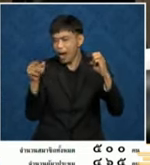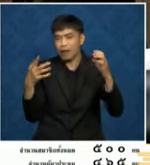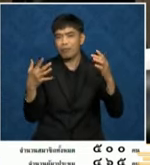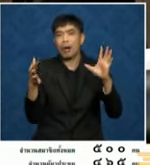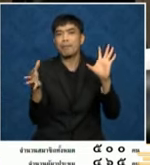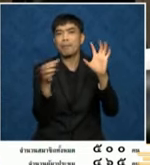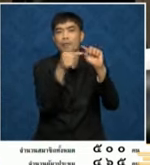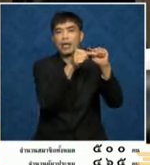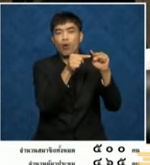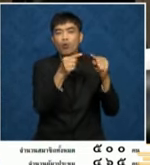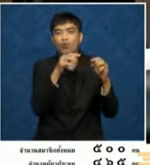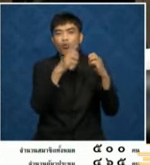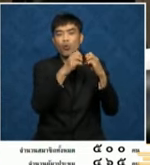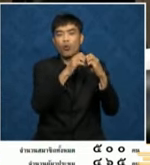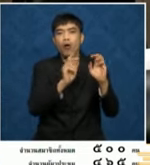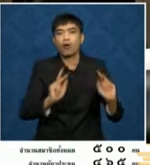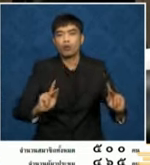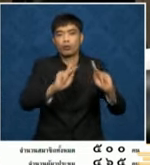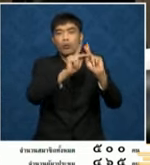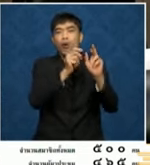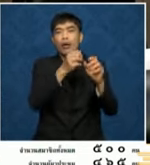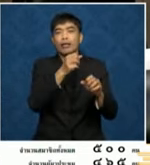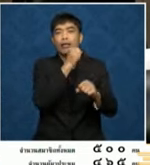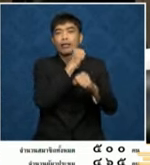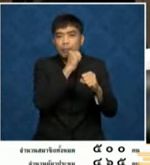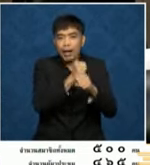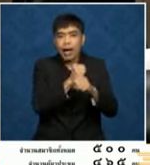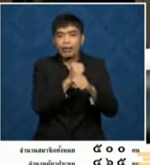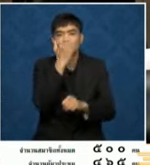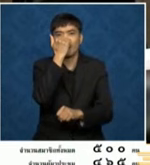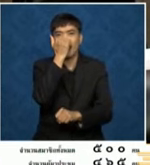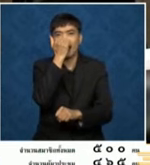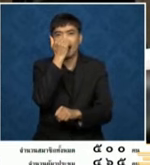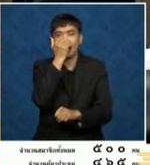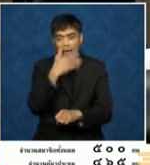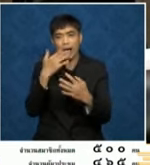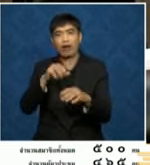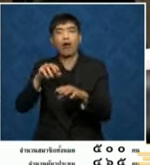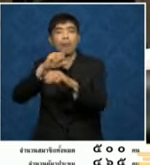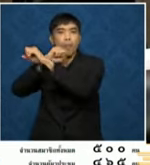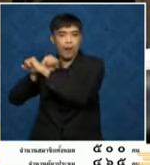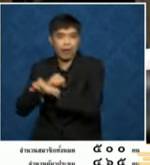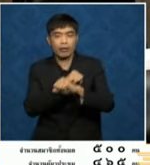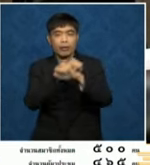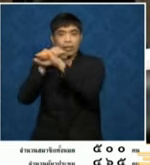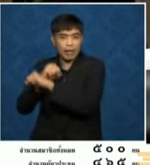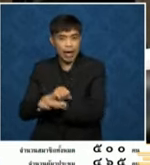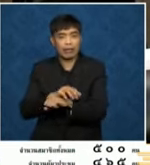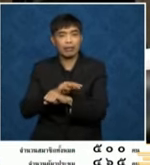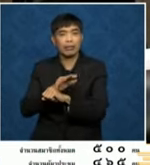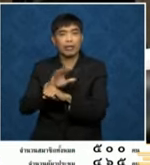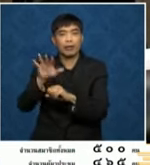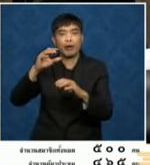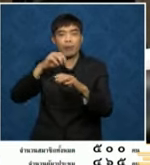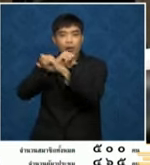ก็ตอบไม่ได้นะครับยังท่านยังไปยุ่งกับการป้องกันบรรเทาสาธารณภัยอีกปีละ 9.2 ล้านบา